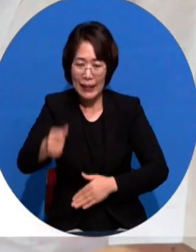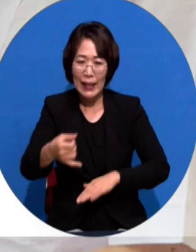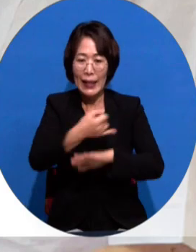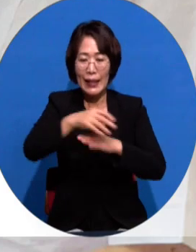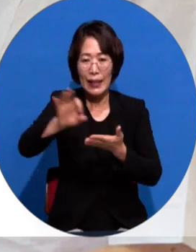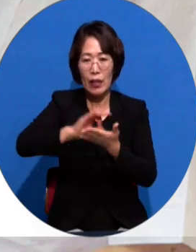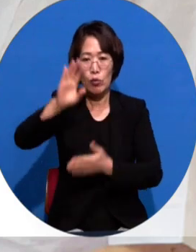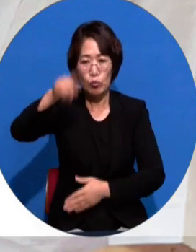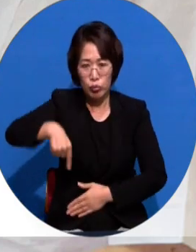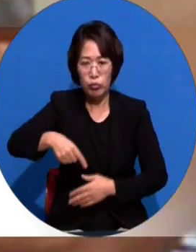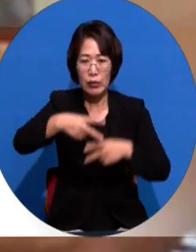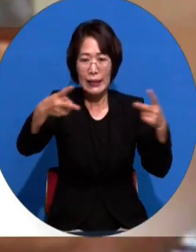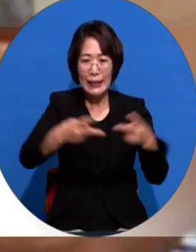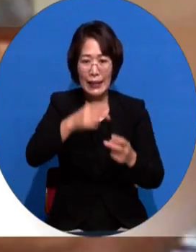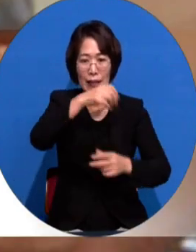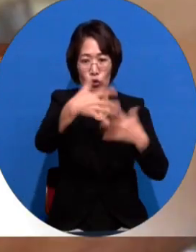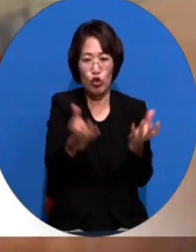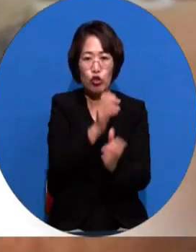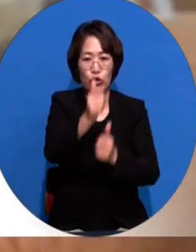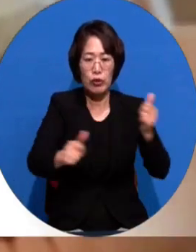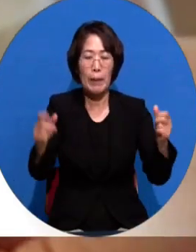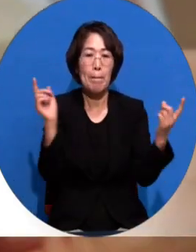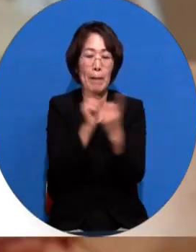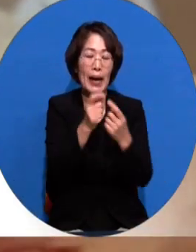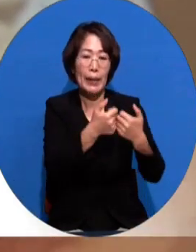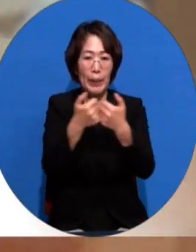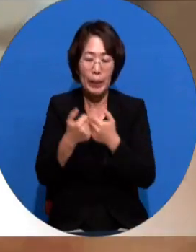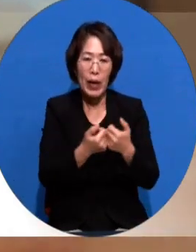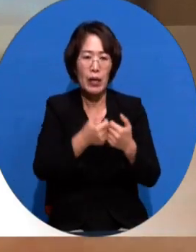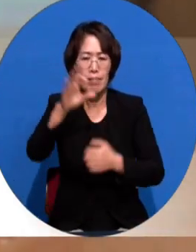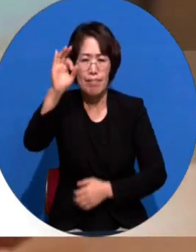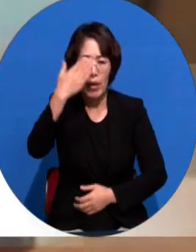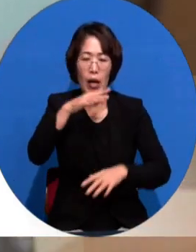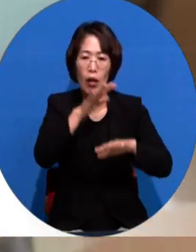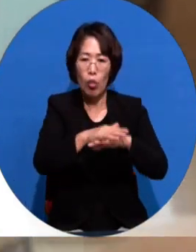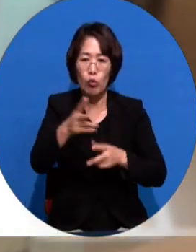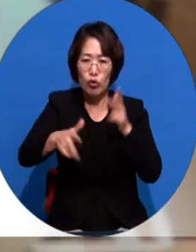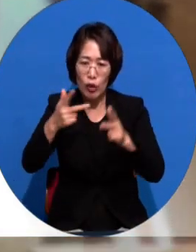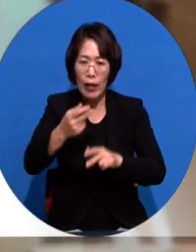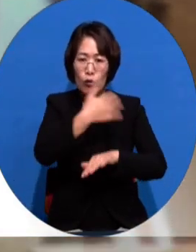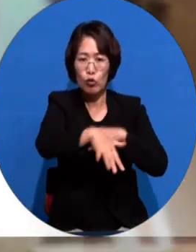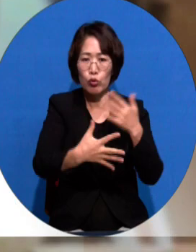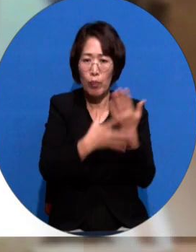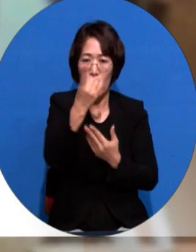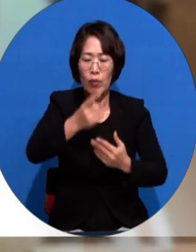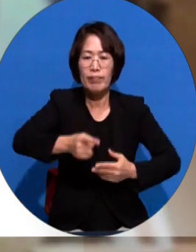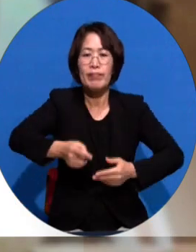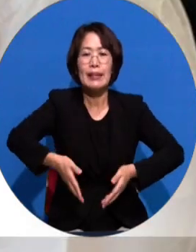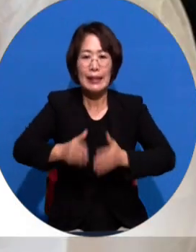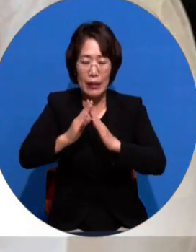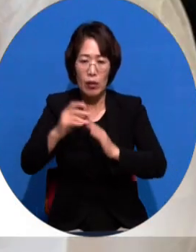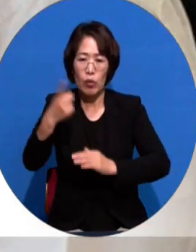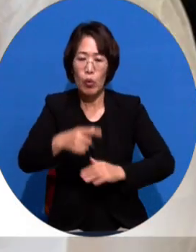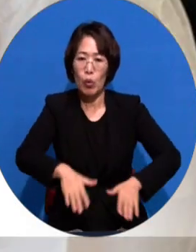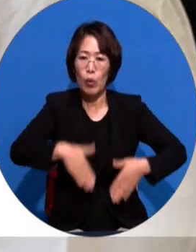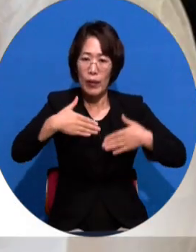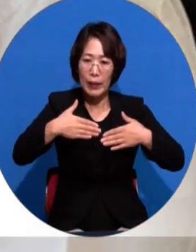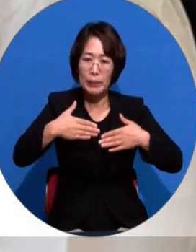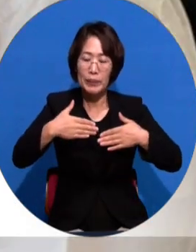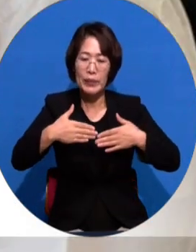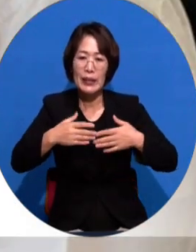기획재정부 예산실국장 등과 간담회를 갖고 인공지능 첨단 농산업 융복합지구 조성 남북권